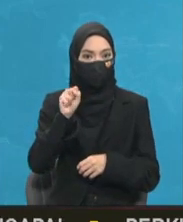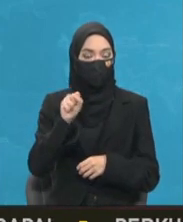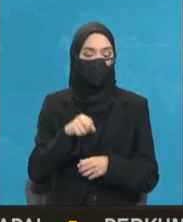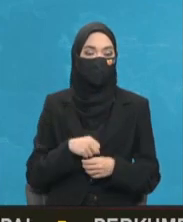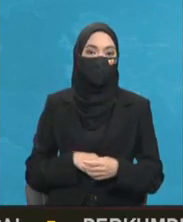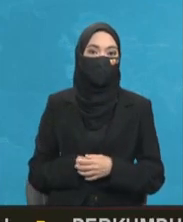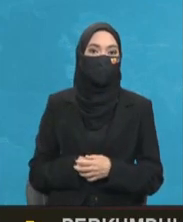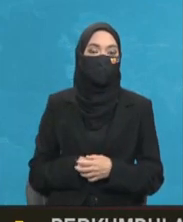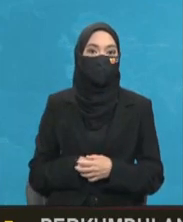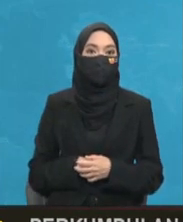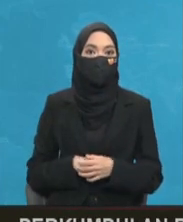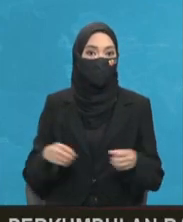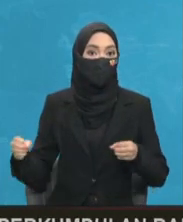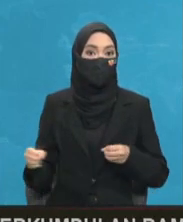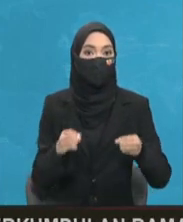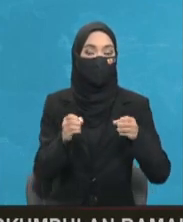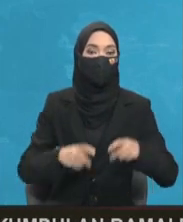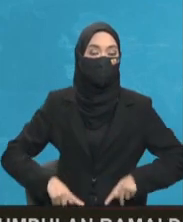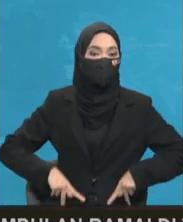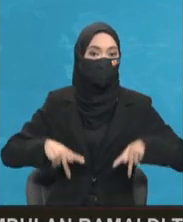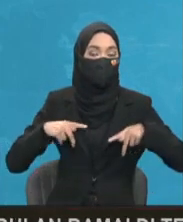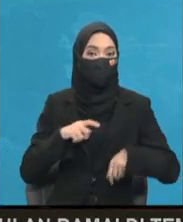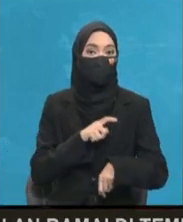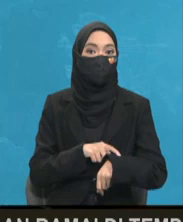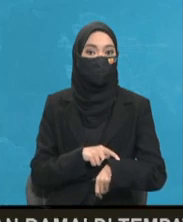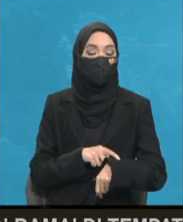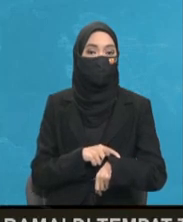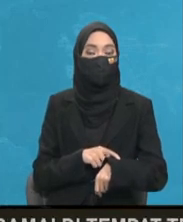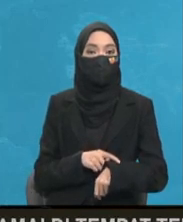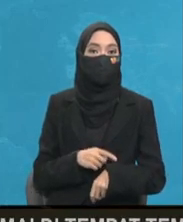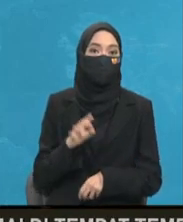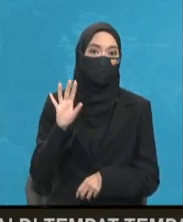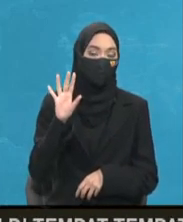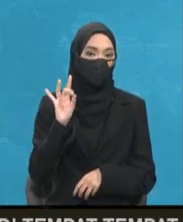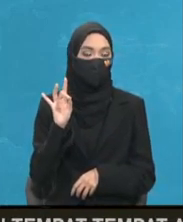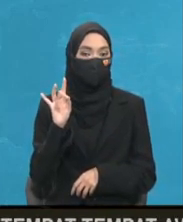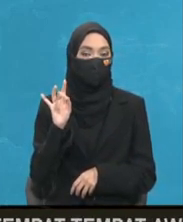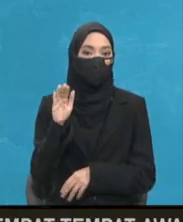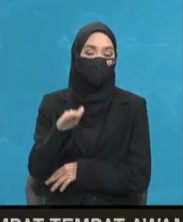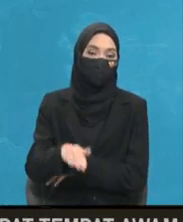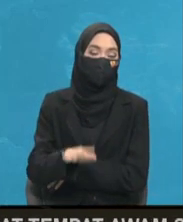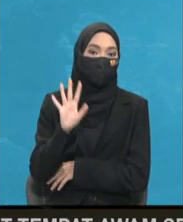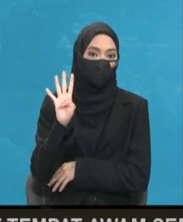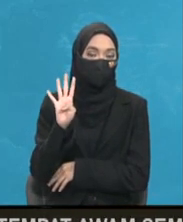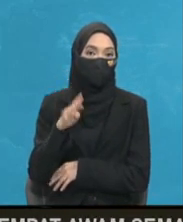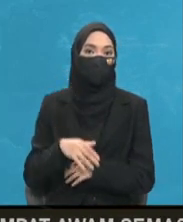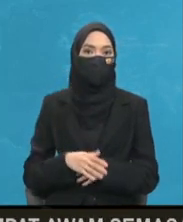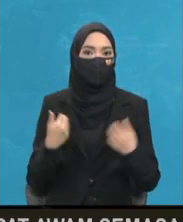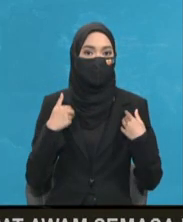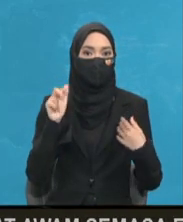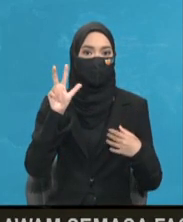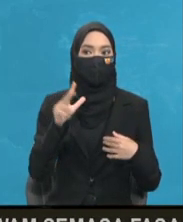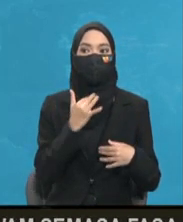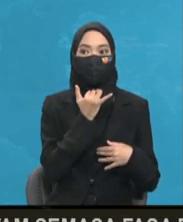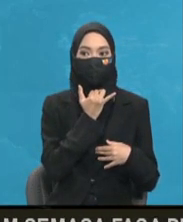bagi operasi pulih yang dijalankan dari 08.00 hingga empat pagi sebanyak tiga pelanggaran arahan telah dikeluarkan blender Kompang diseluruh